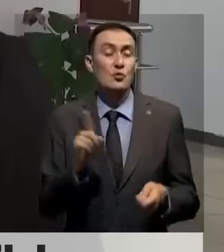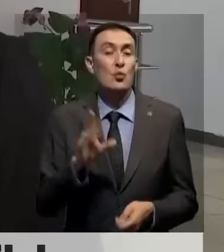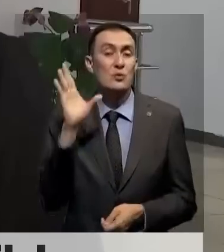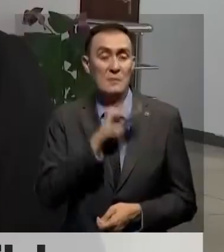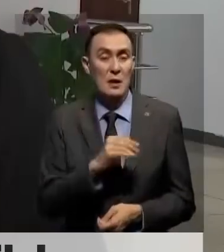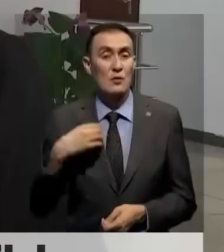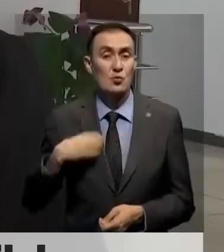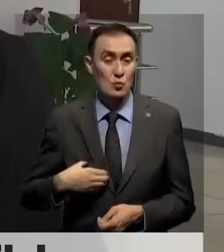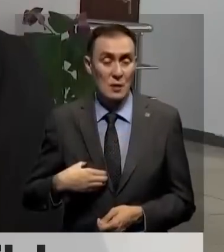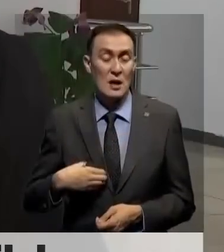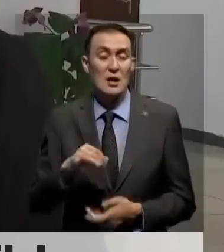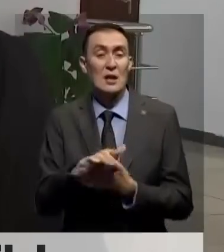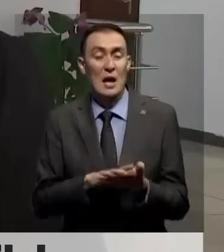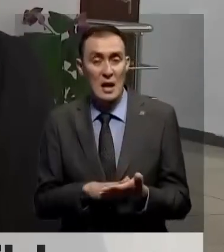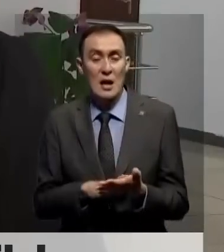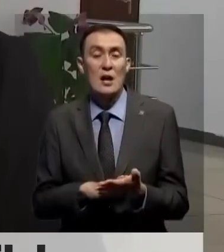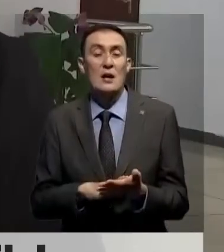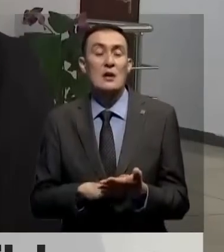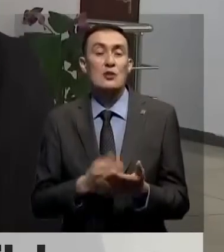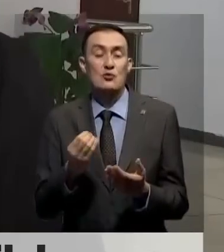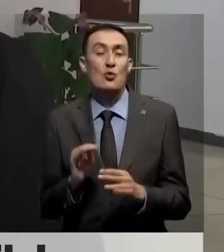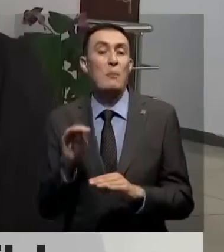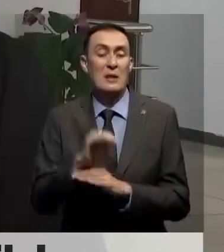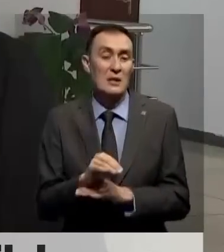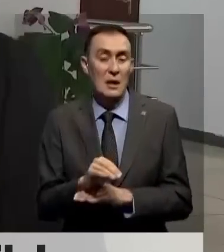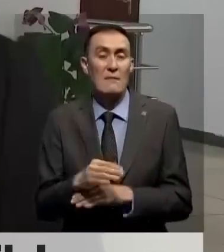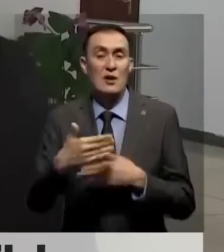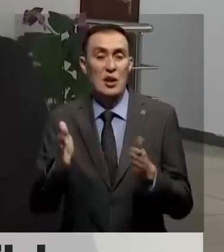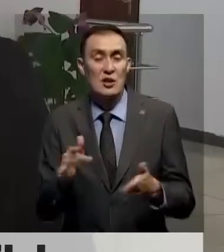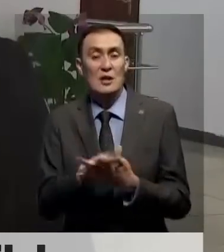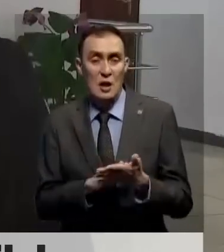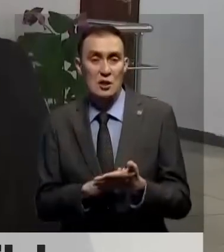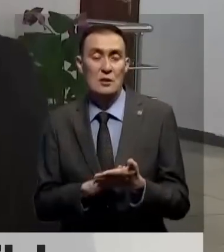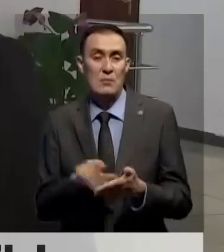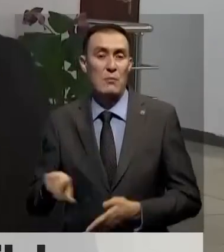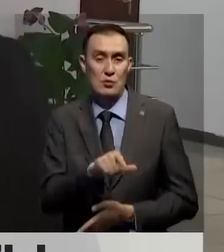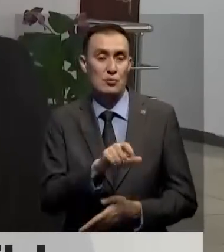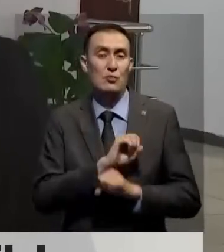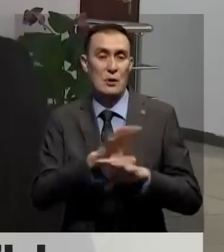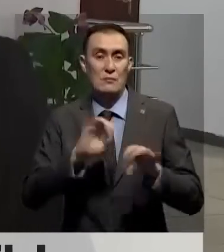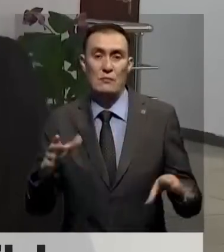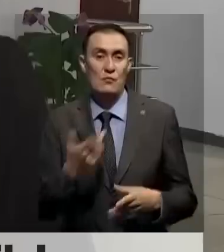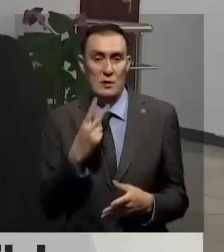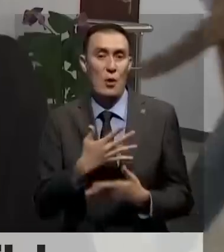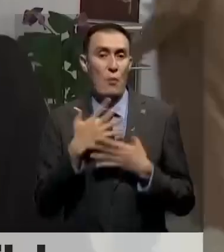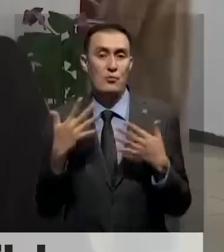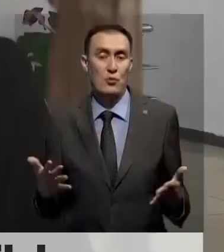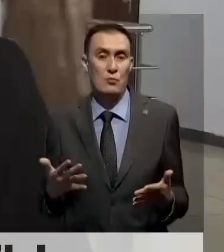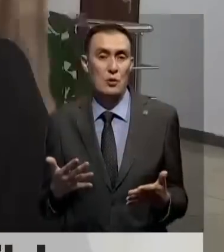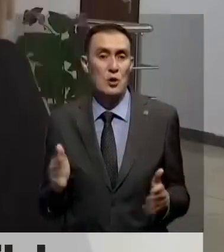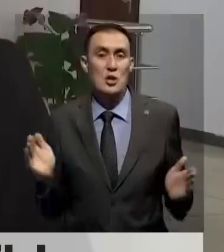с сумки, и далее забирает из опорного ящика и следует дальше по маршруту. То есть объемы как бы